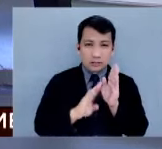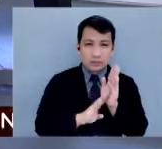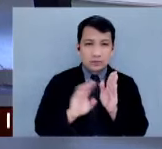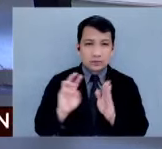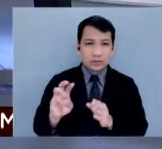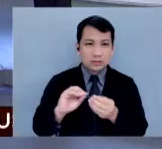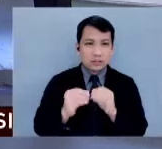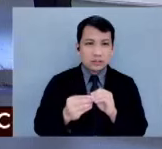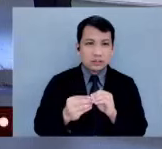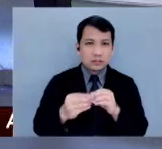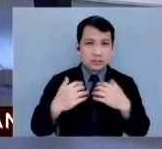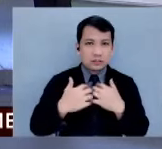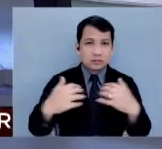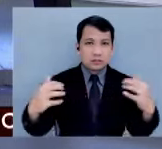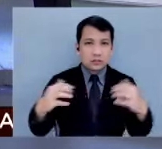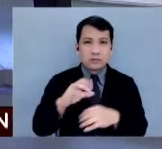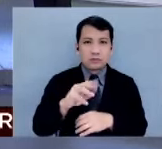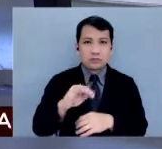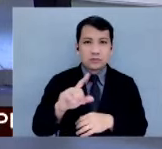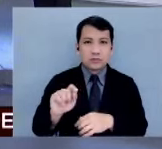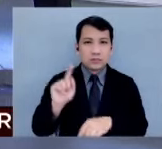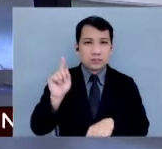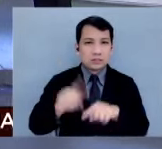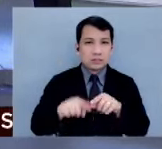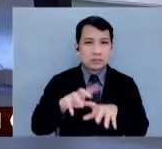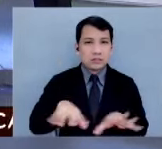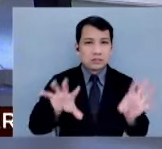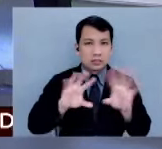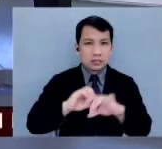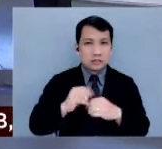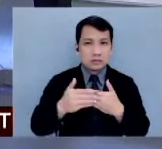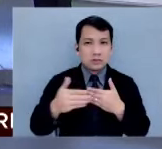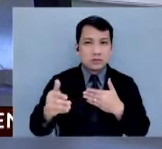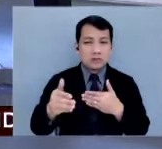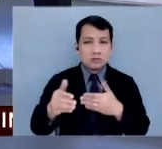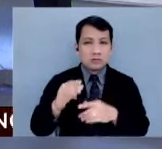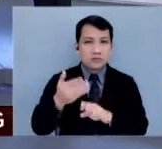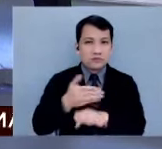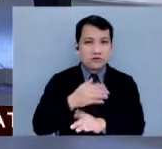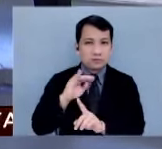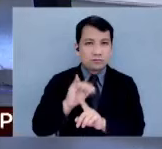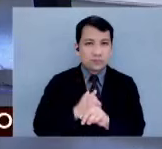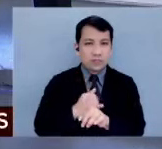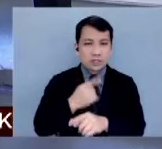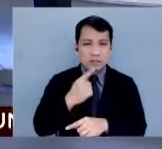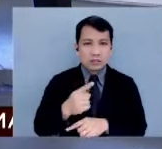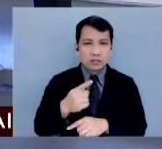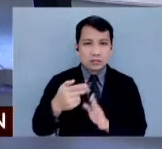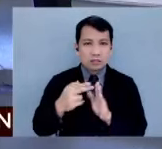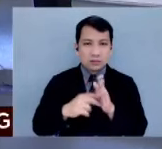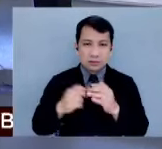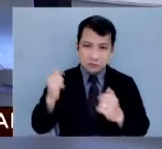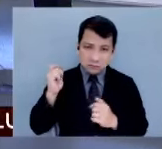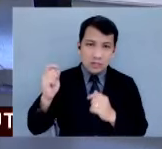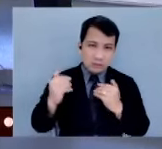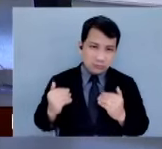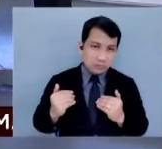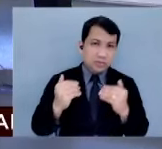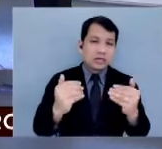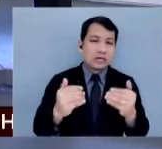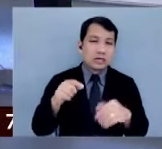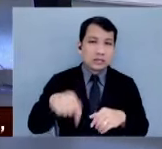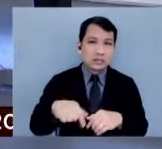committee level pa rin at mukhang hindi po matatapos bago magmayo. Pero ang House version, iraratsyado na nga nila sa dating na